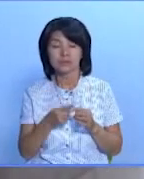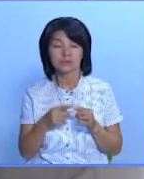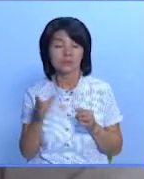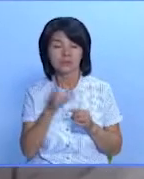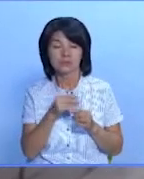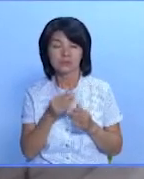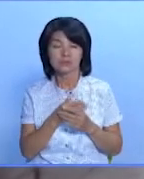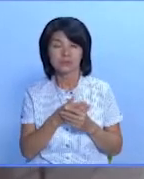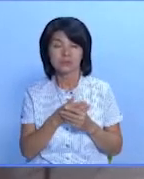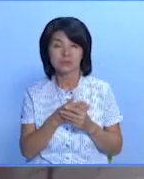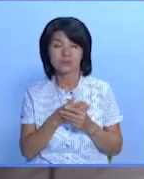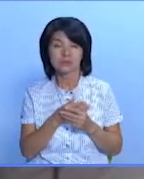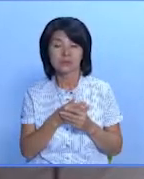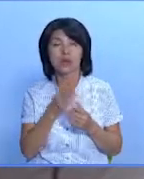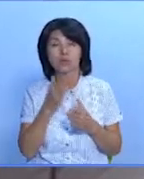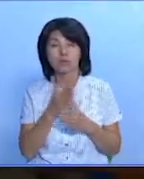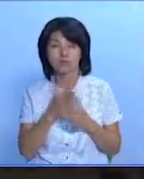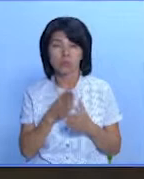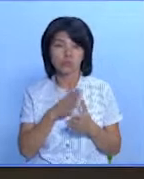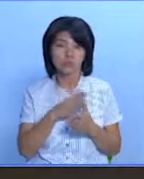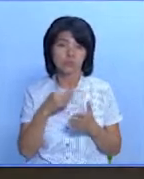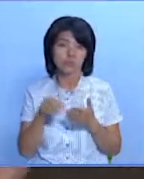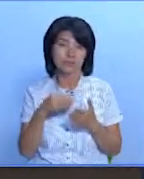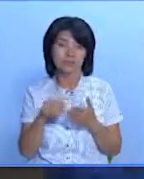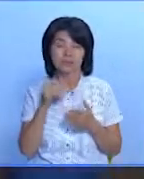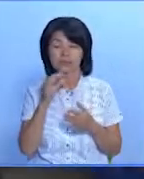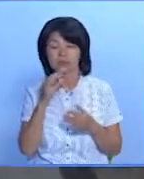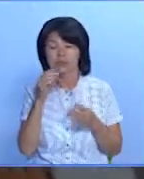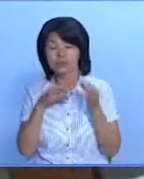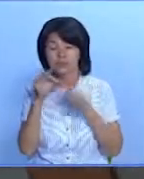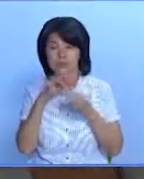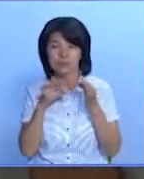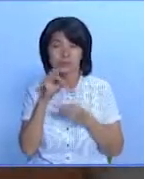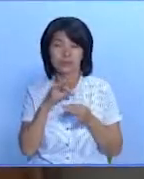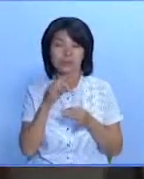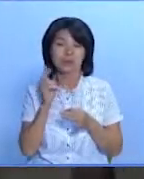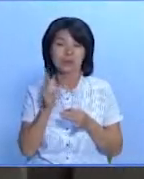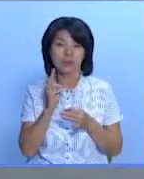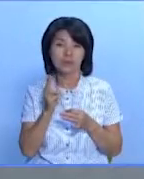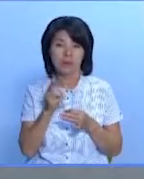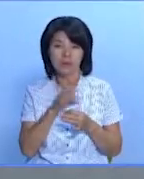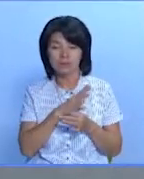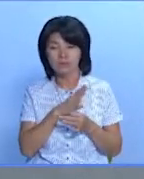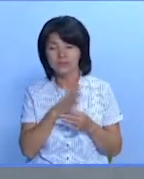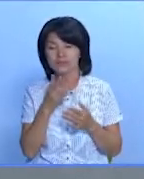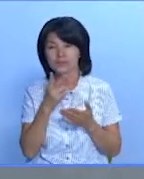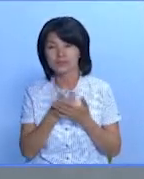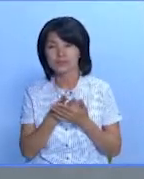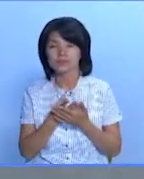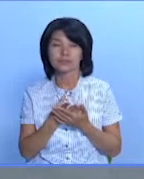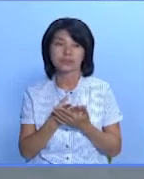при кардиологическом центре. Помощь в приобретении лекарств оказала группа неравнодушных предпринимателей города. Я хочу от